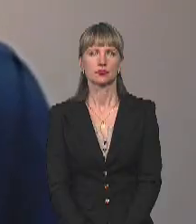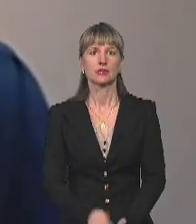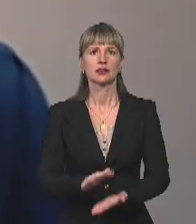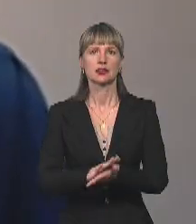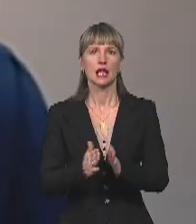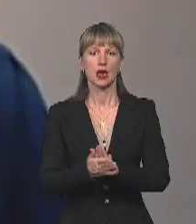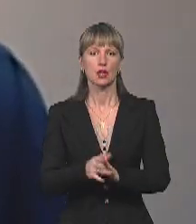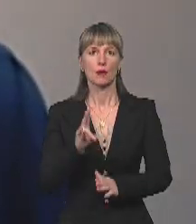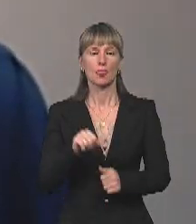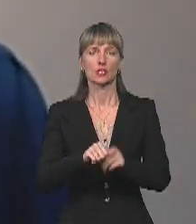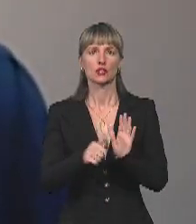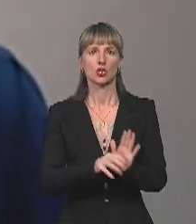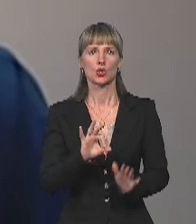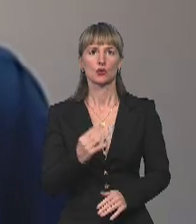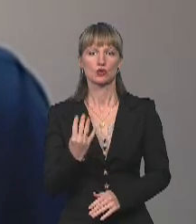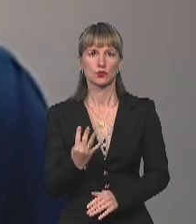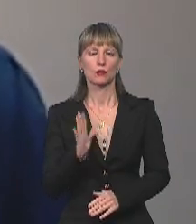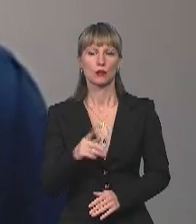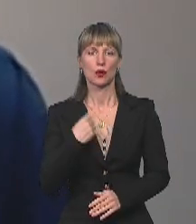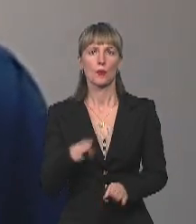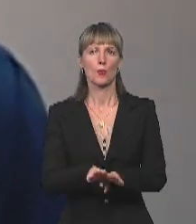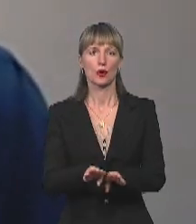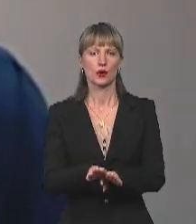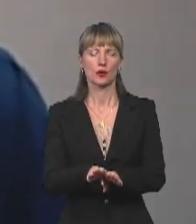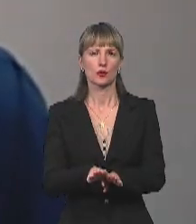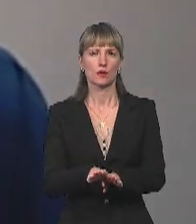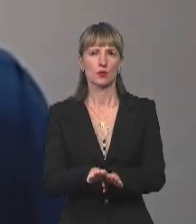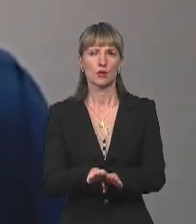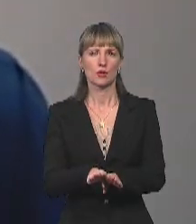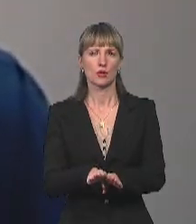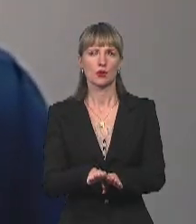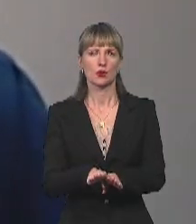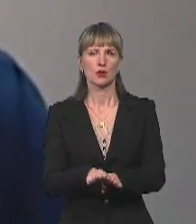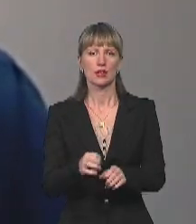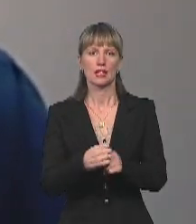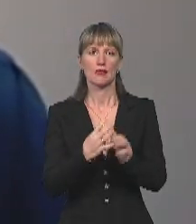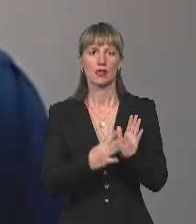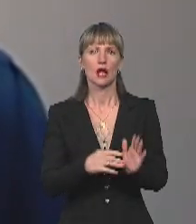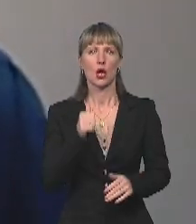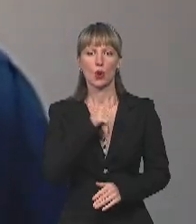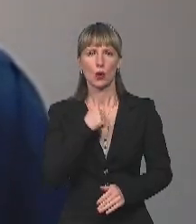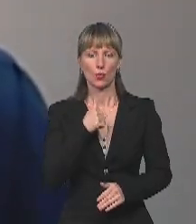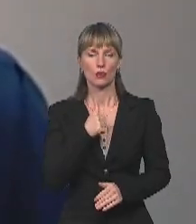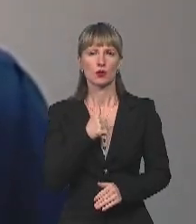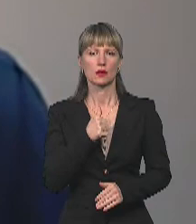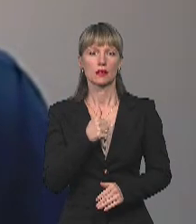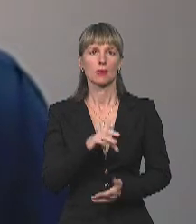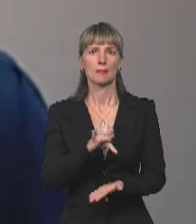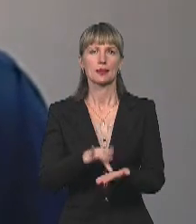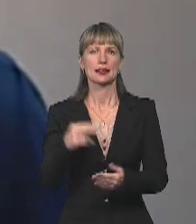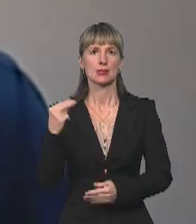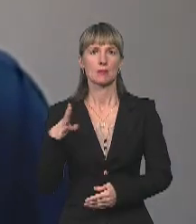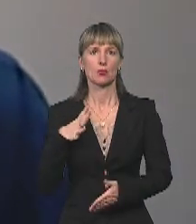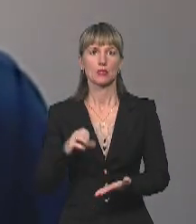Станом на 16.04, будемо порівнювати періоди, да? 19-го року. В місті Запоріжжі